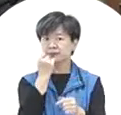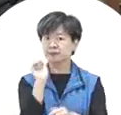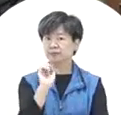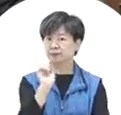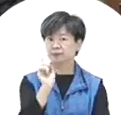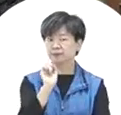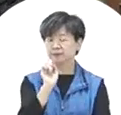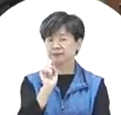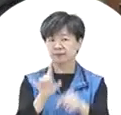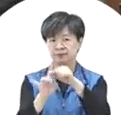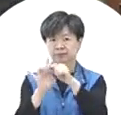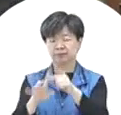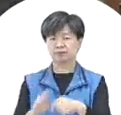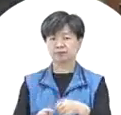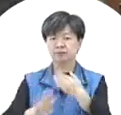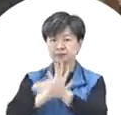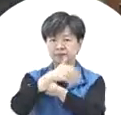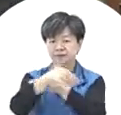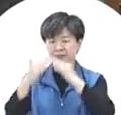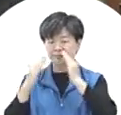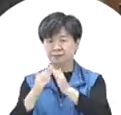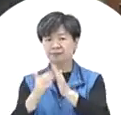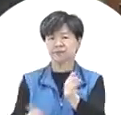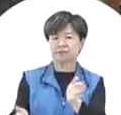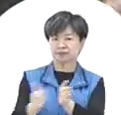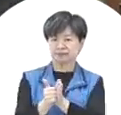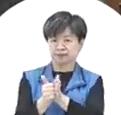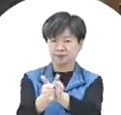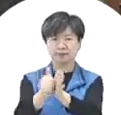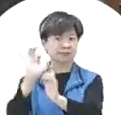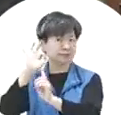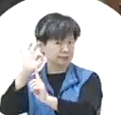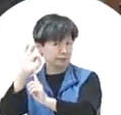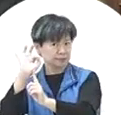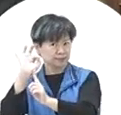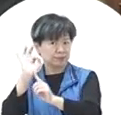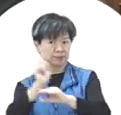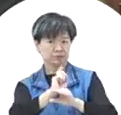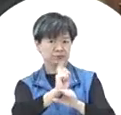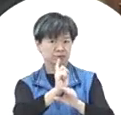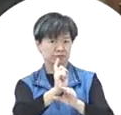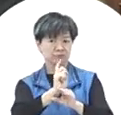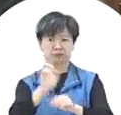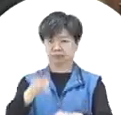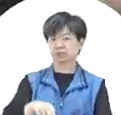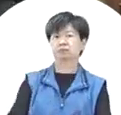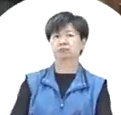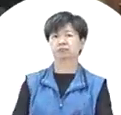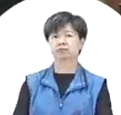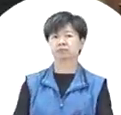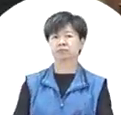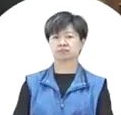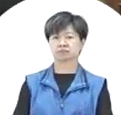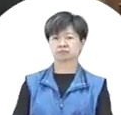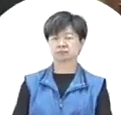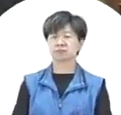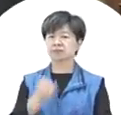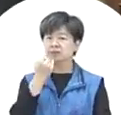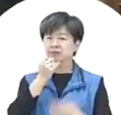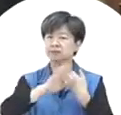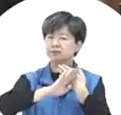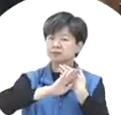它可以跨县市的坐，除了讲公车以外，它可以搭计程车，它可以做其他